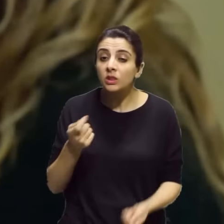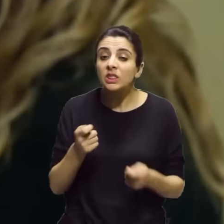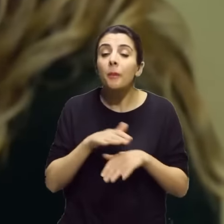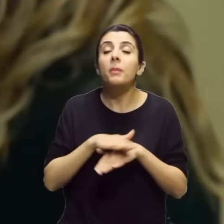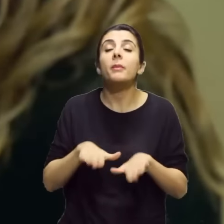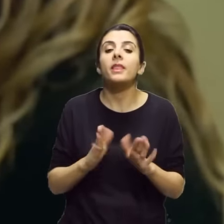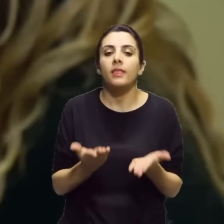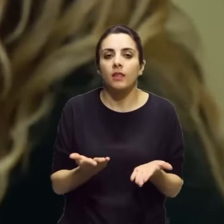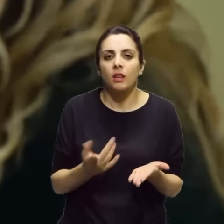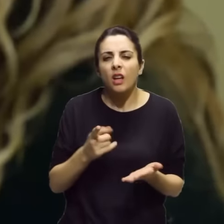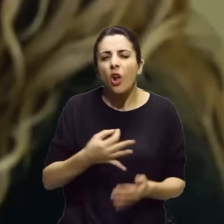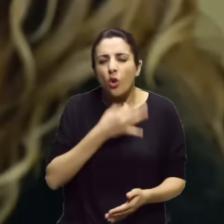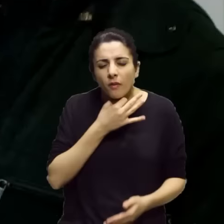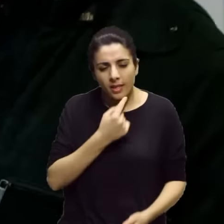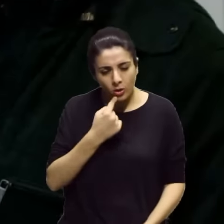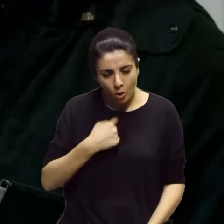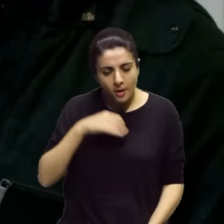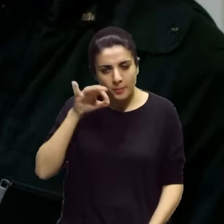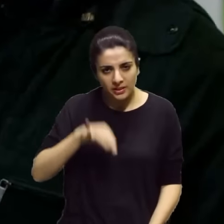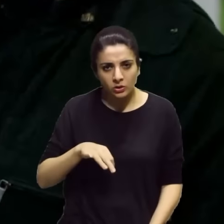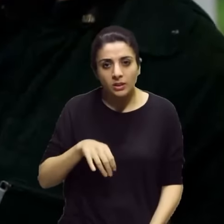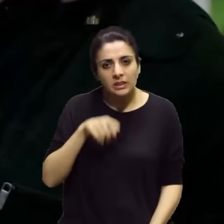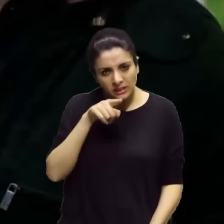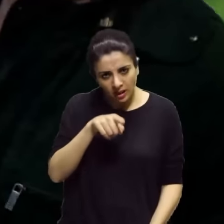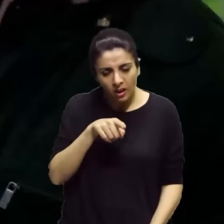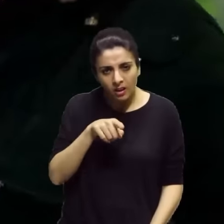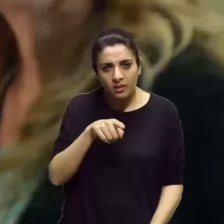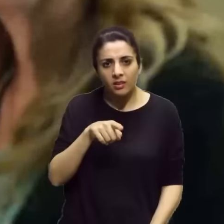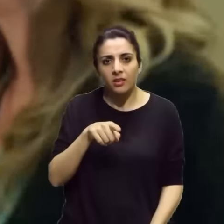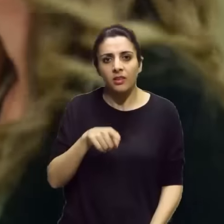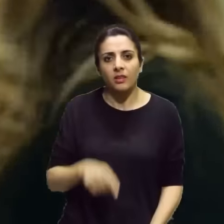bitmedi. Yalvaracaksın bana. Sen de...